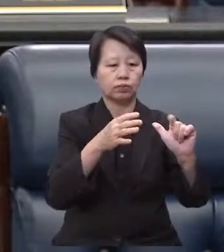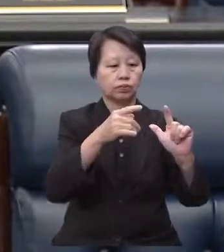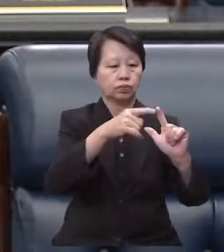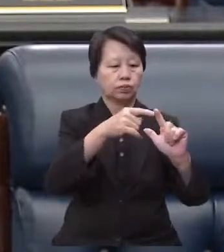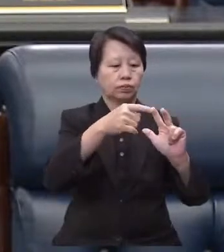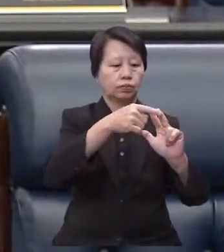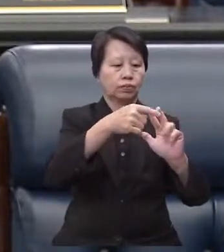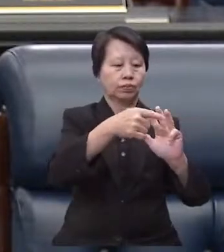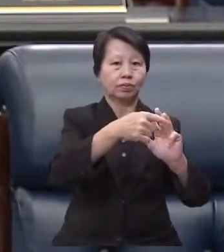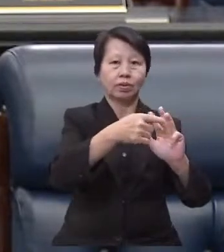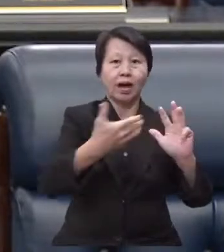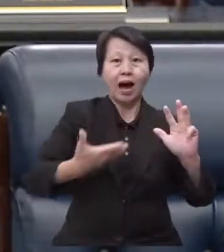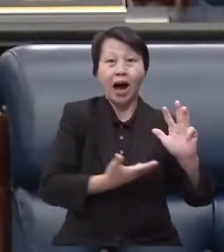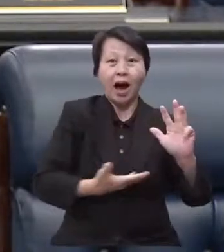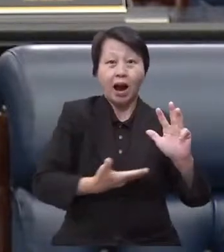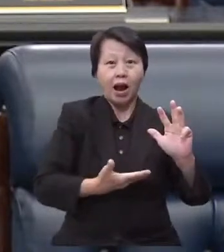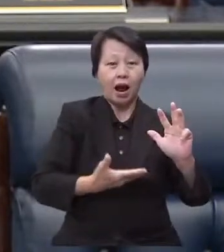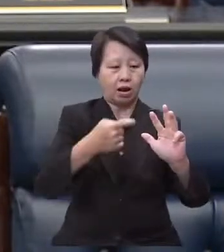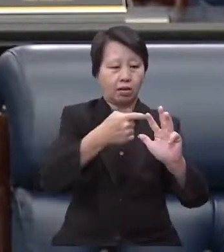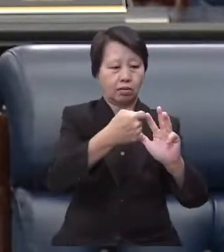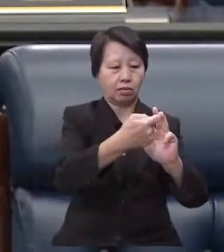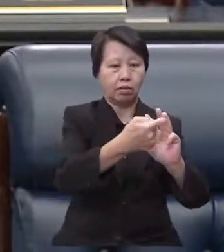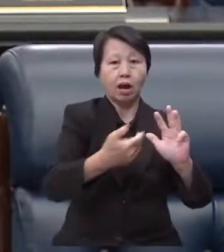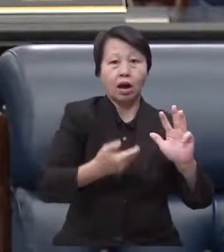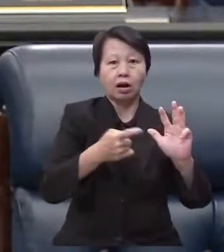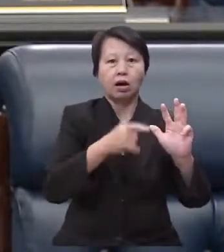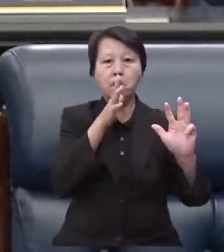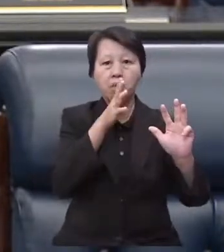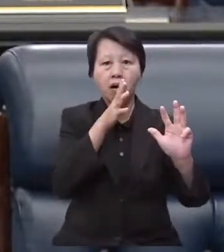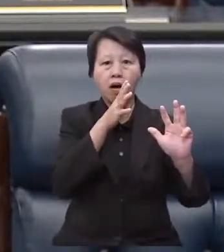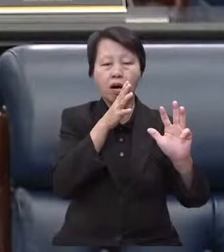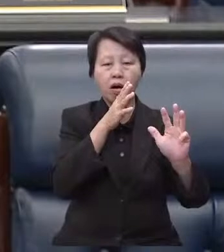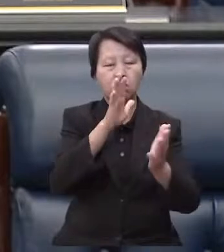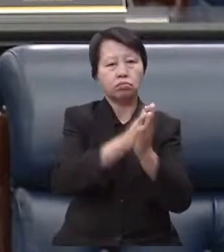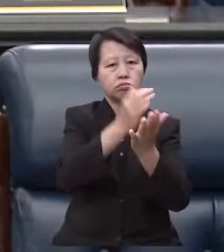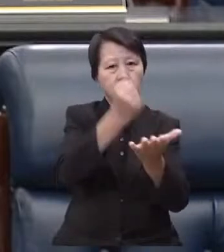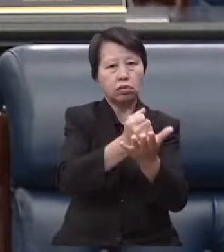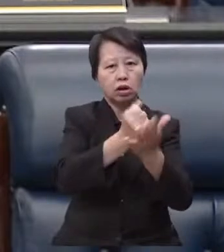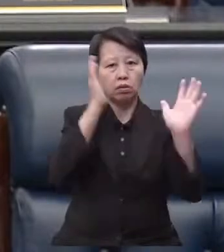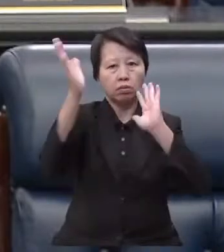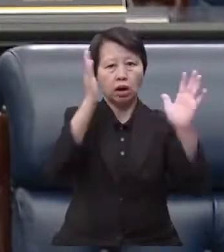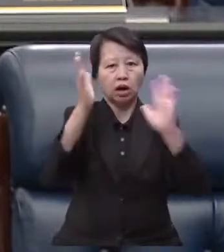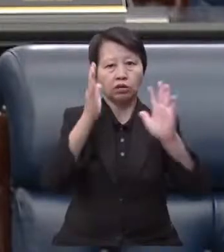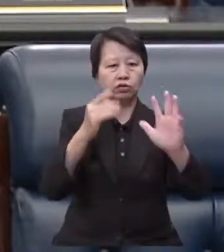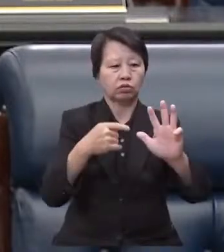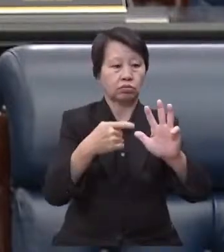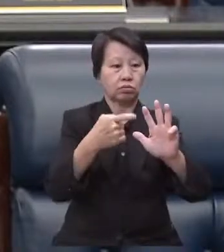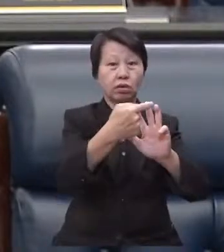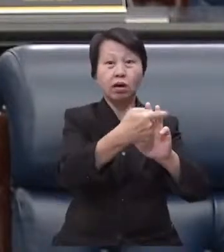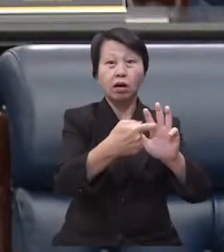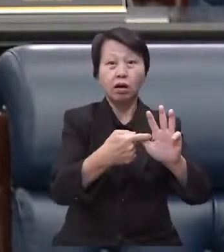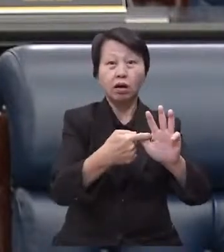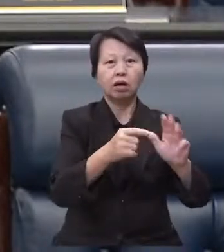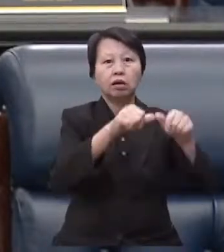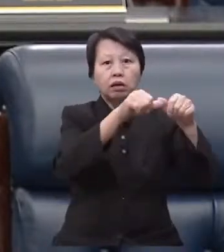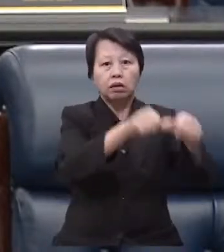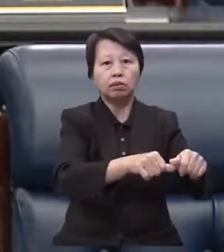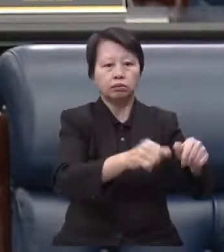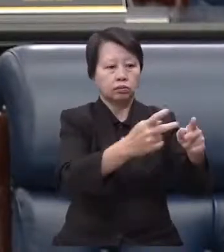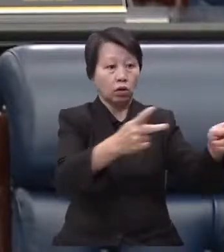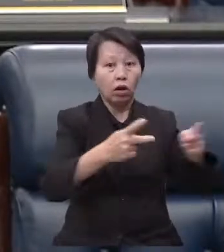memegang pasport Malaysia yang dilaporkan berada dalam kawasan konflik, dan